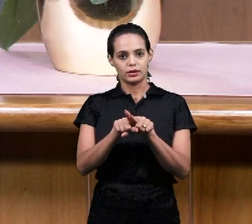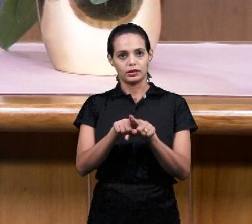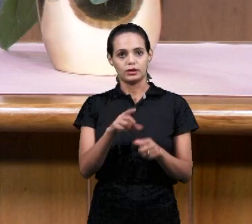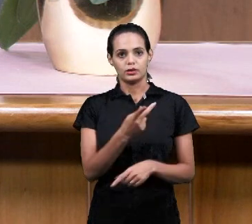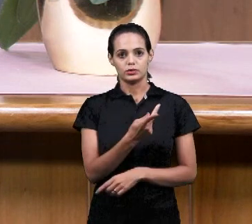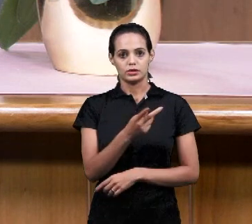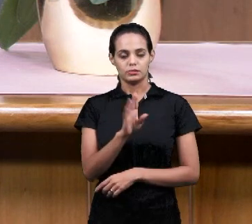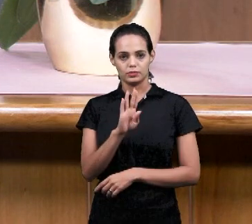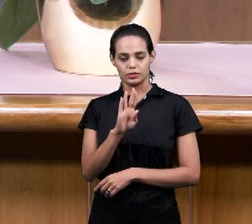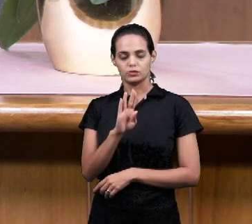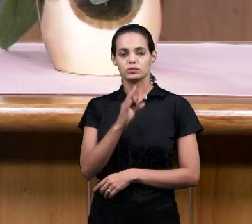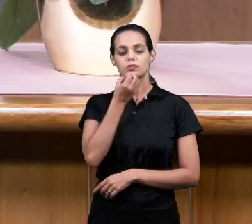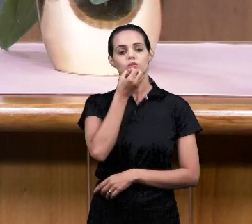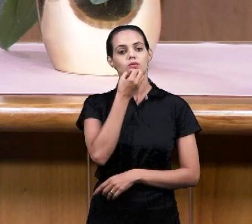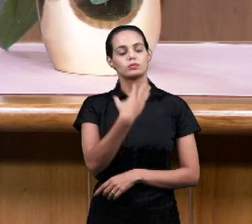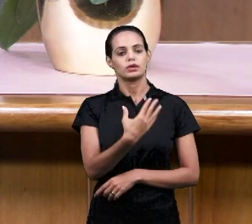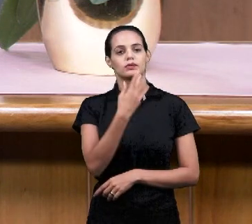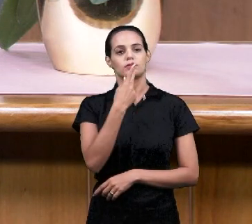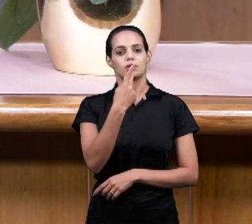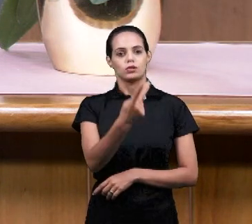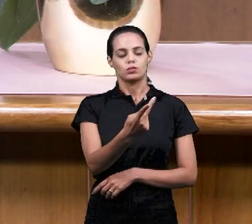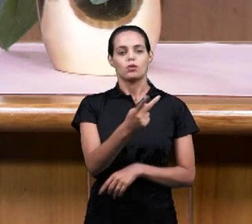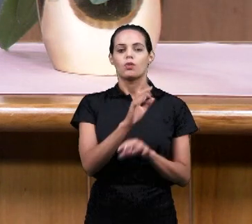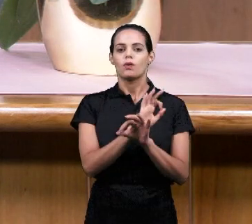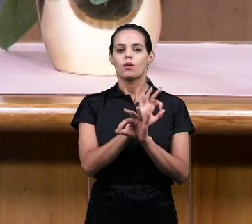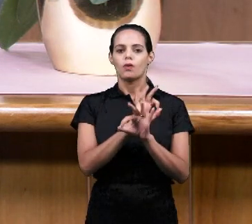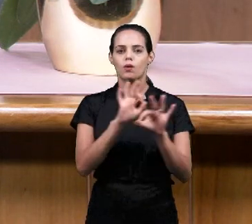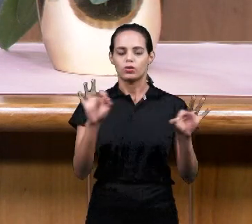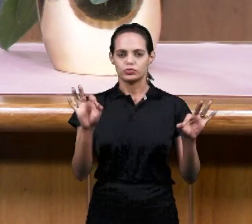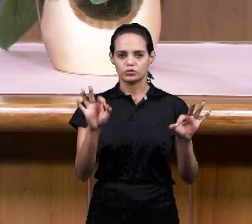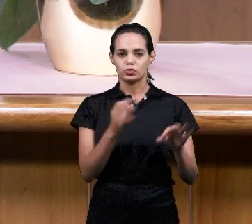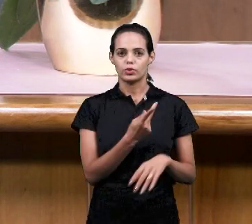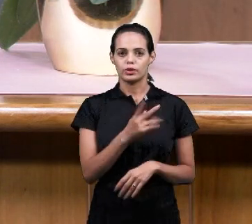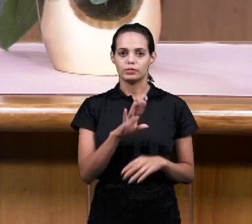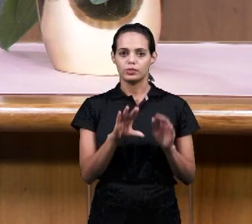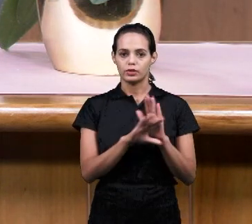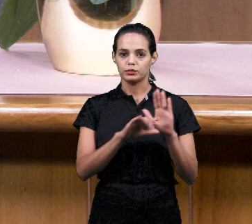bien placée par nos frères, chapitre 10, versets 20 et 9.